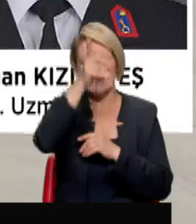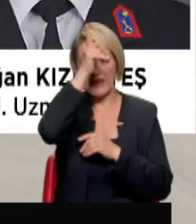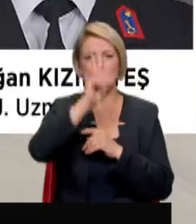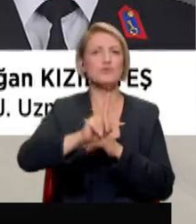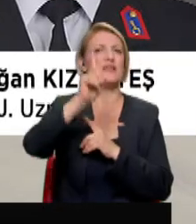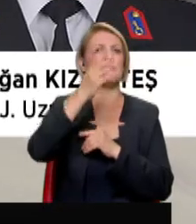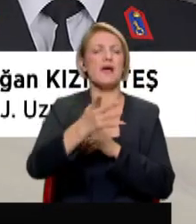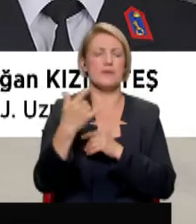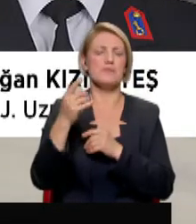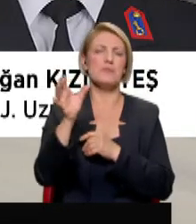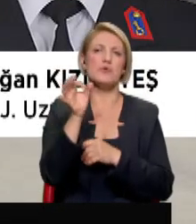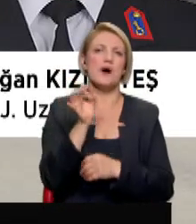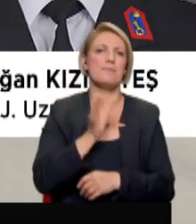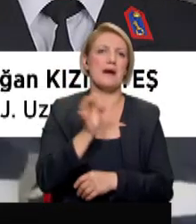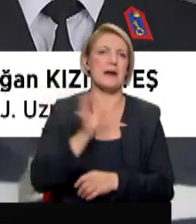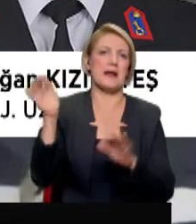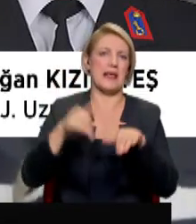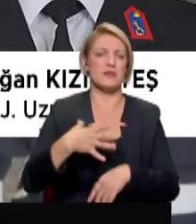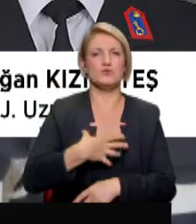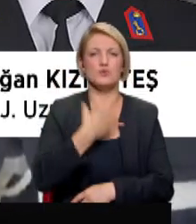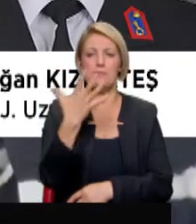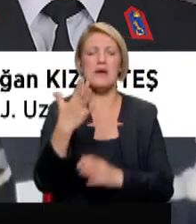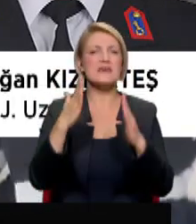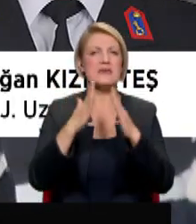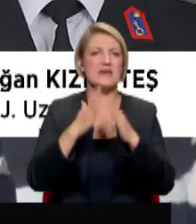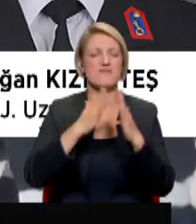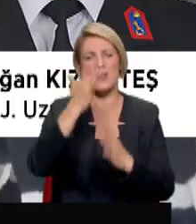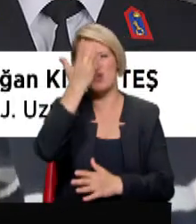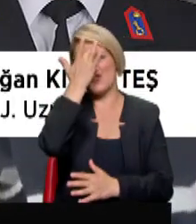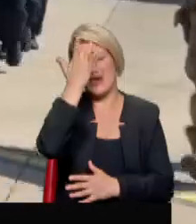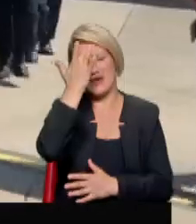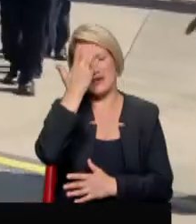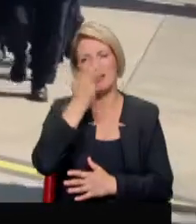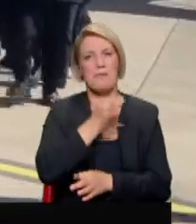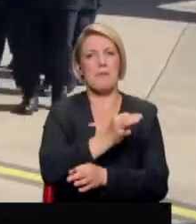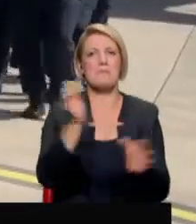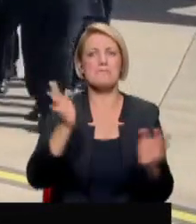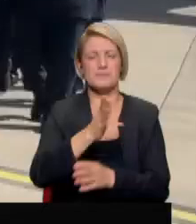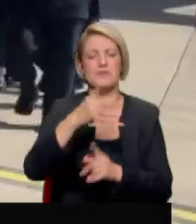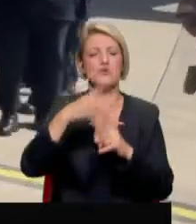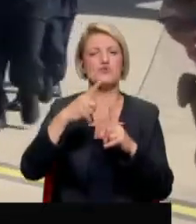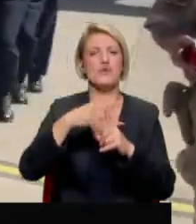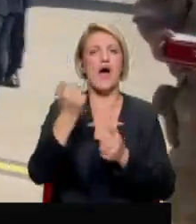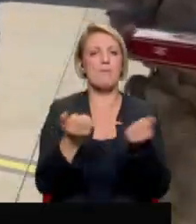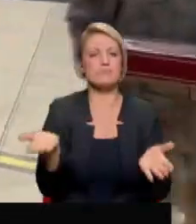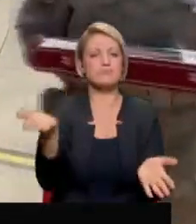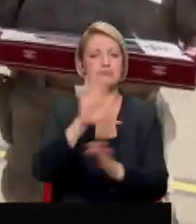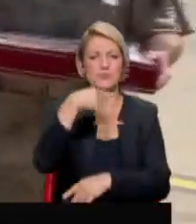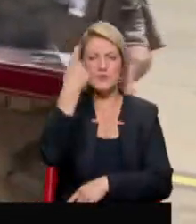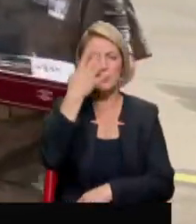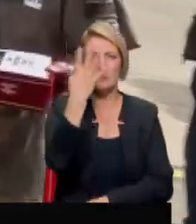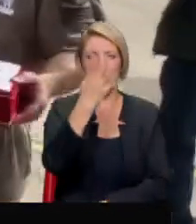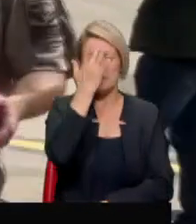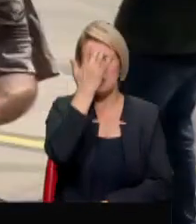kuzeyinden peş peşe geldi Acı haberler beş eve Şehit ateşi düştü Tunceli'de zırhlı aracın devrilmesi sonucu şehit olan